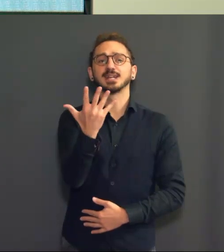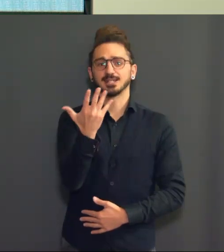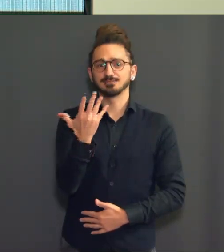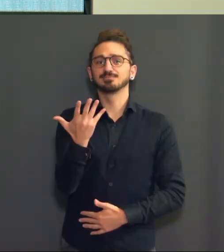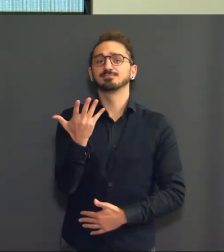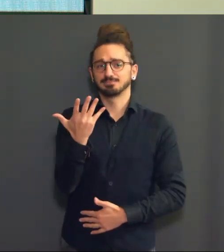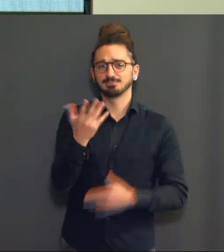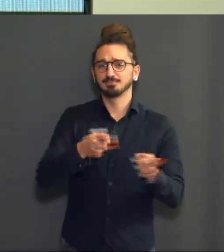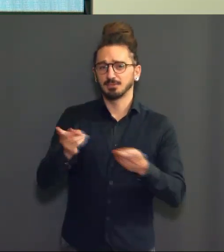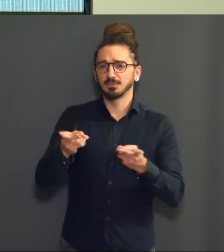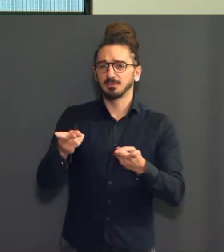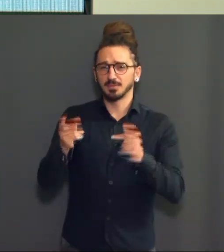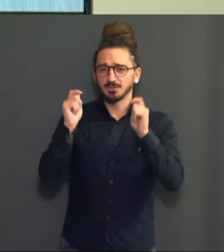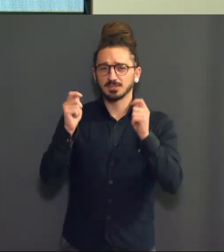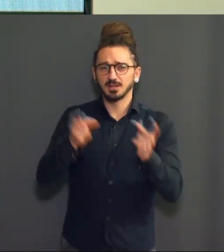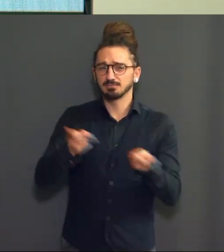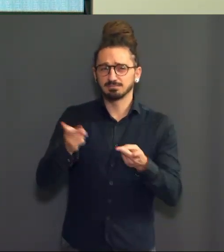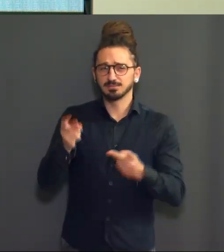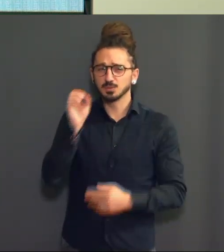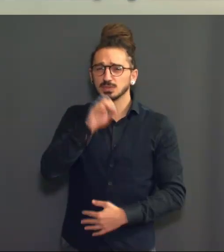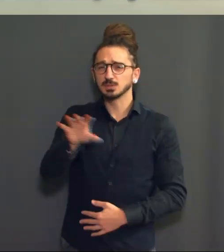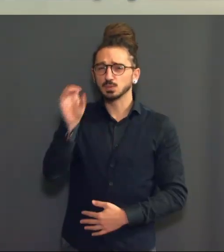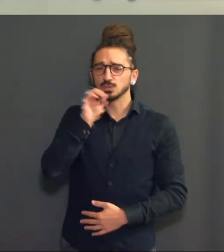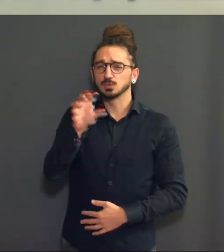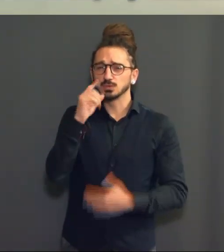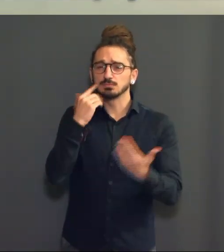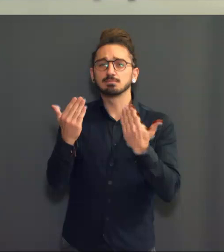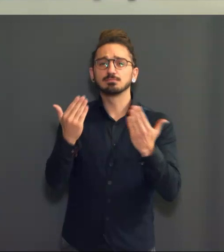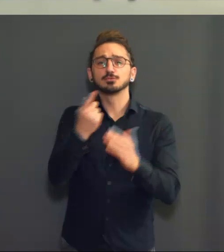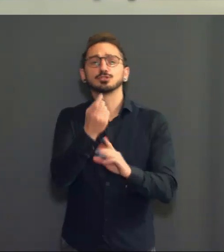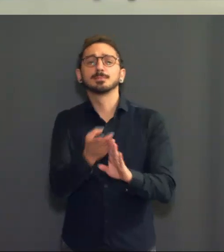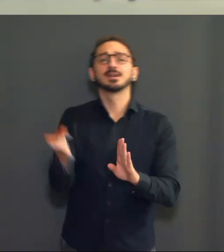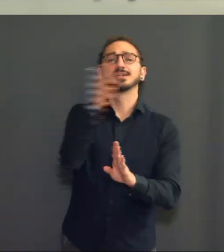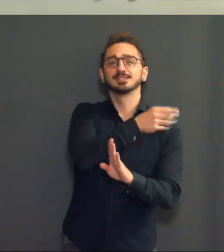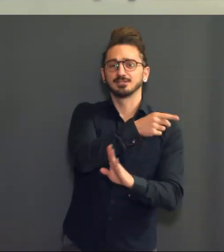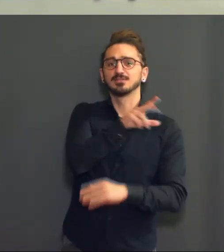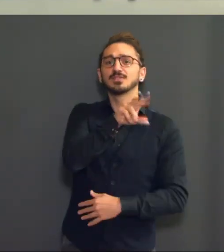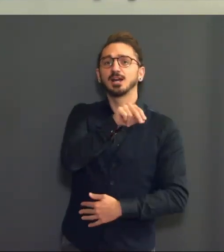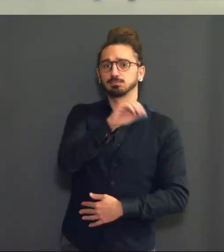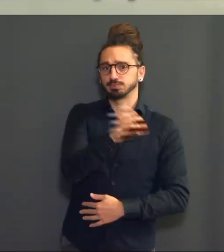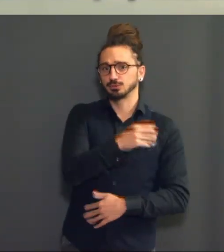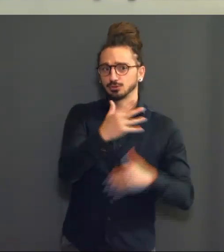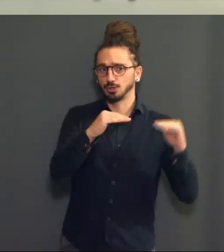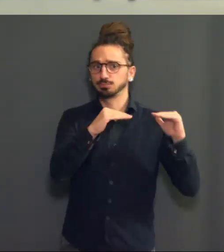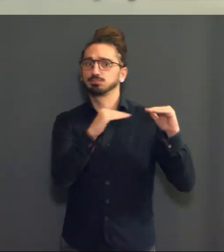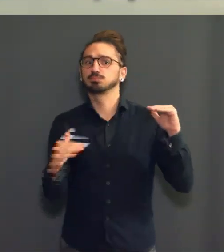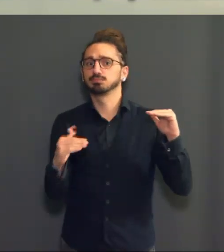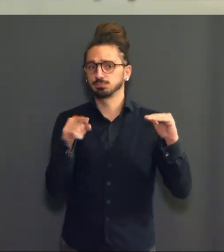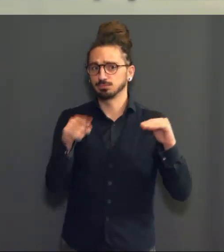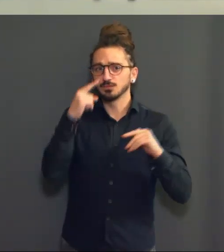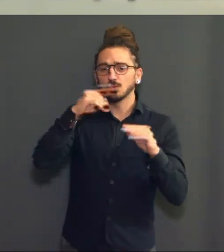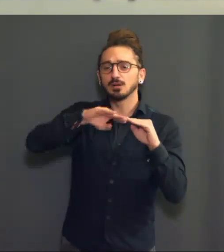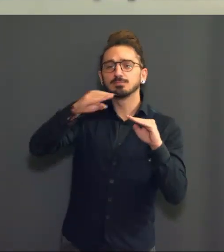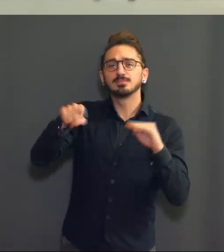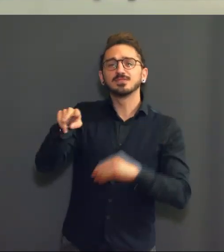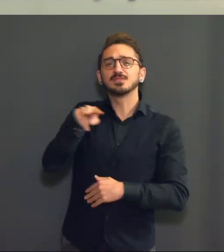diminution de 20% sur base hebdomadaire, et ce qui est bien marqué dans la courbe vert foncé que vous voyez ici. Il